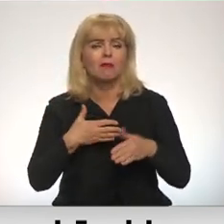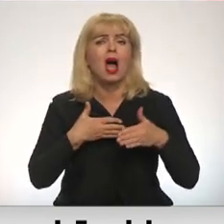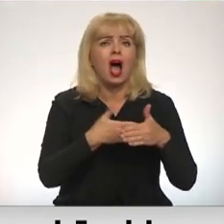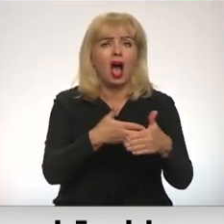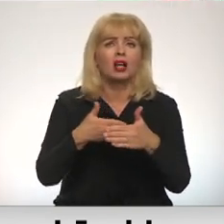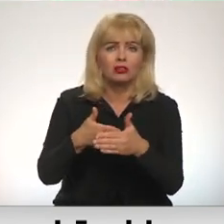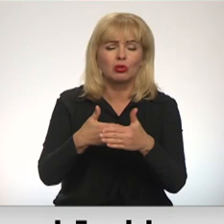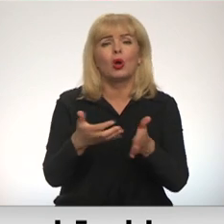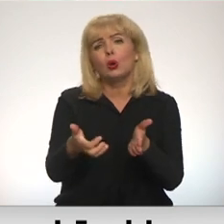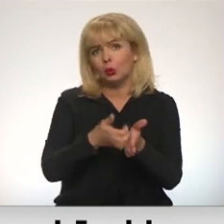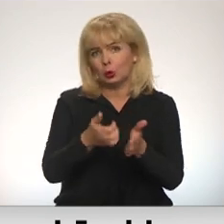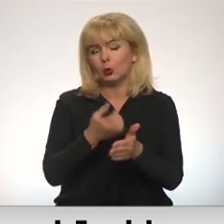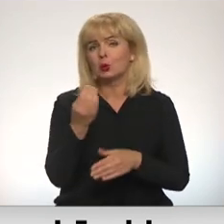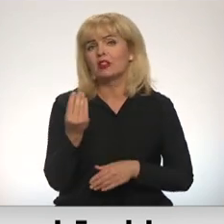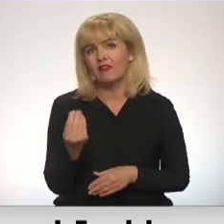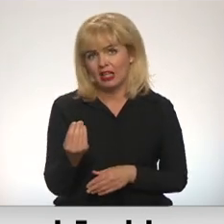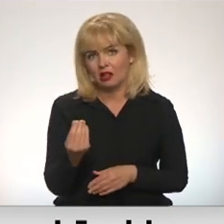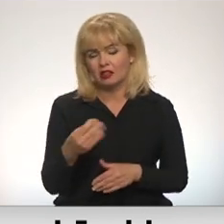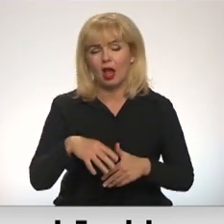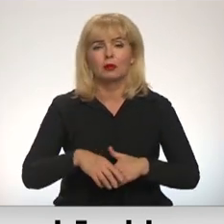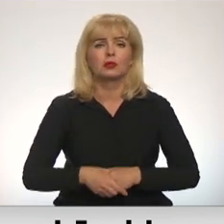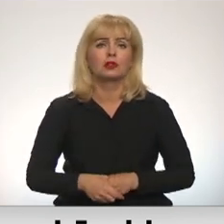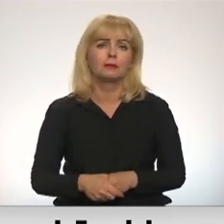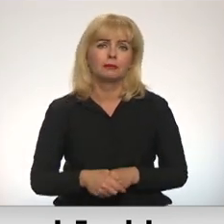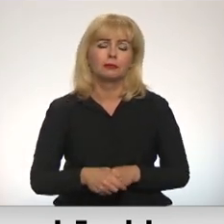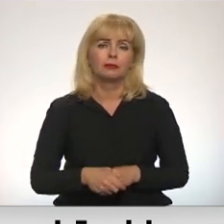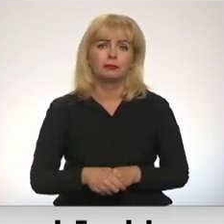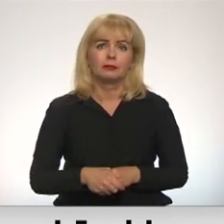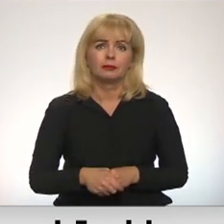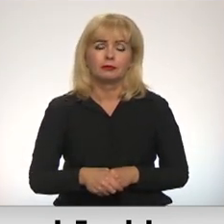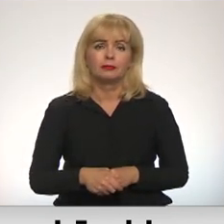nepietiekamu finansējumu. Dāvids Frenefelds, Ivor Žepickis, Mārtiņš Avots, Latvijas televīzija.